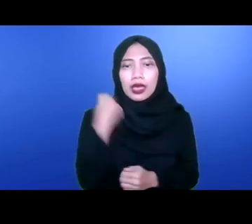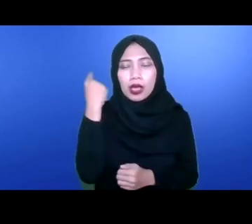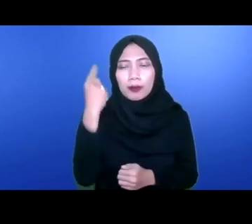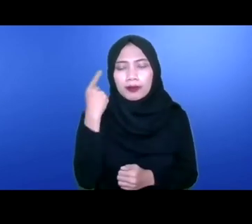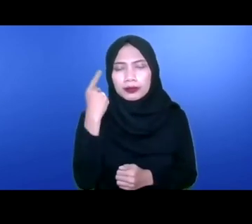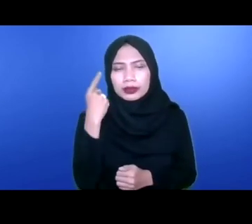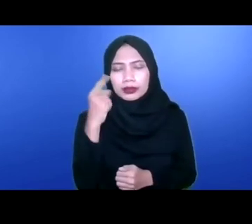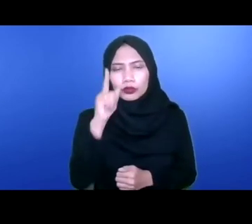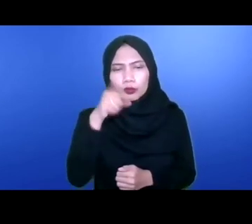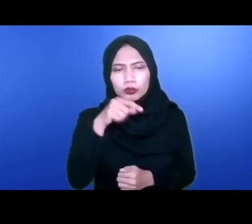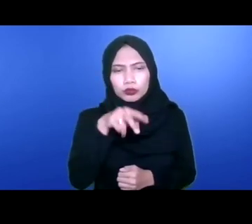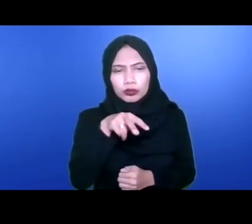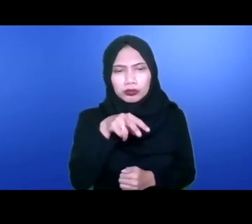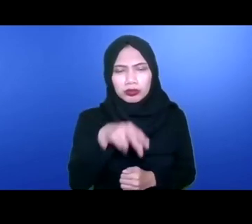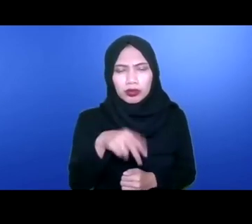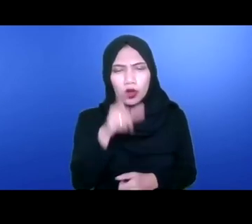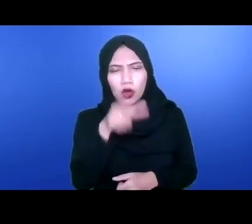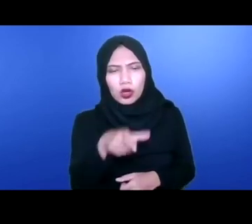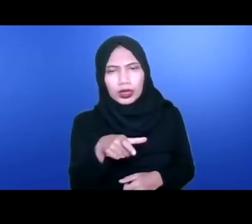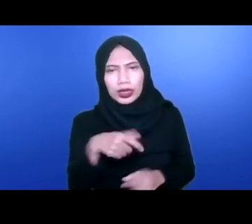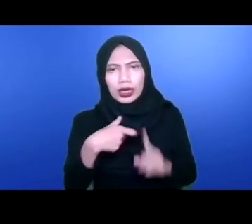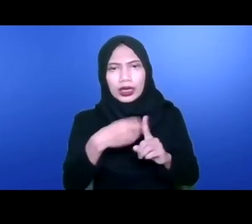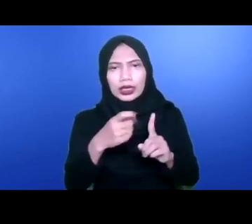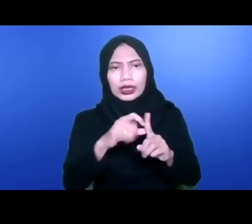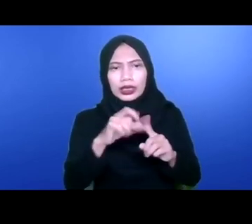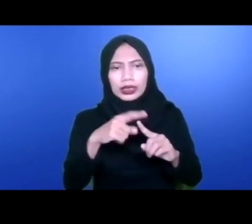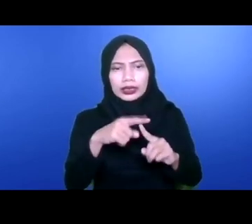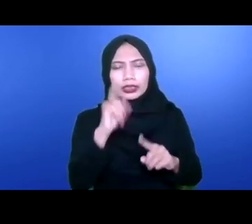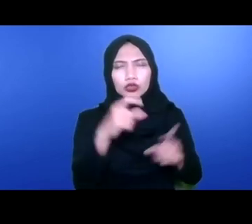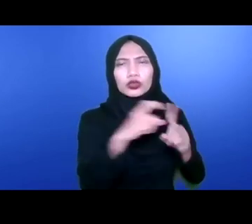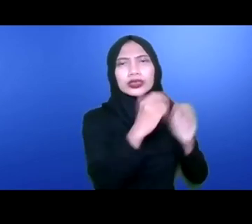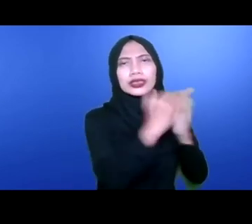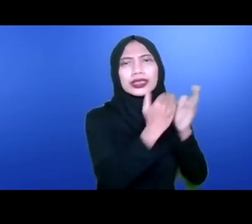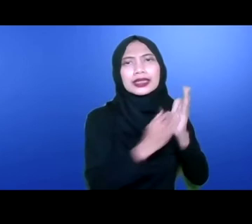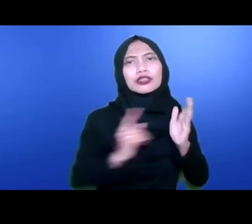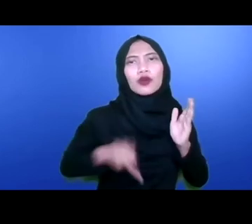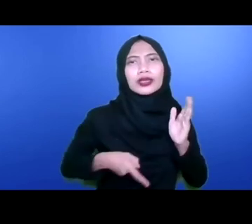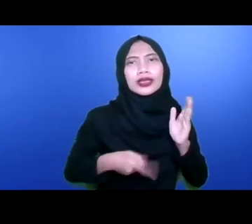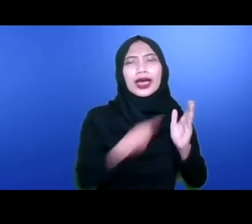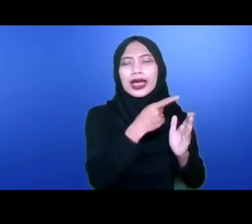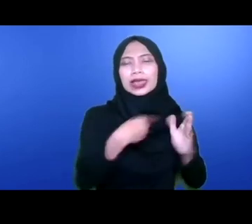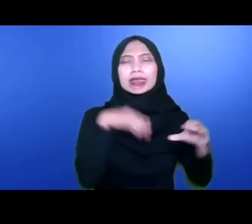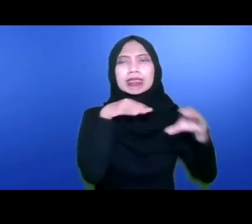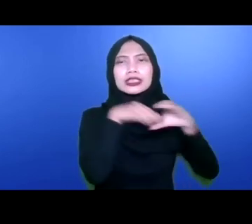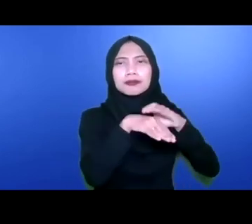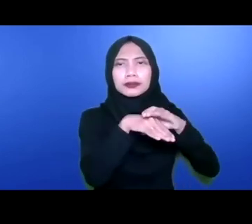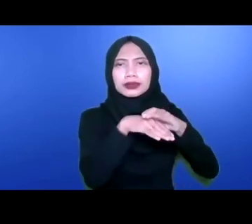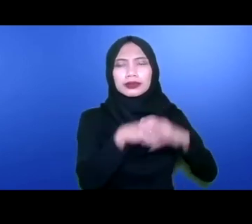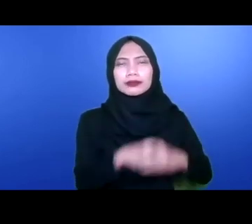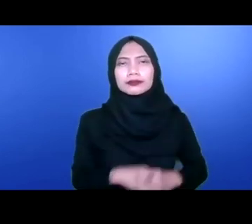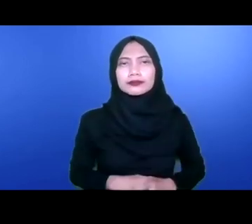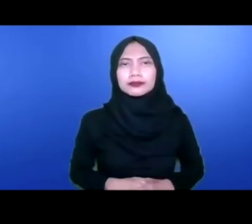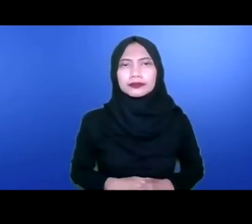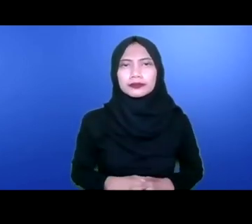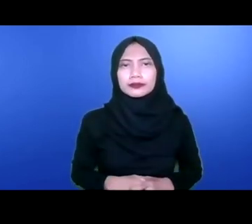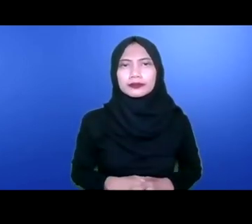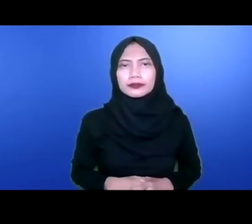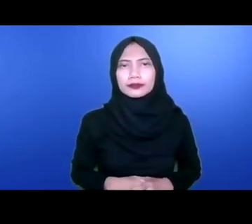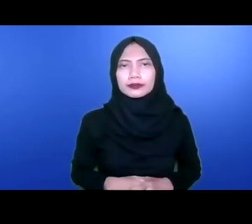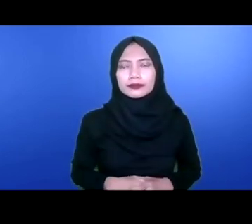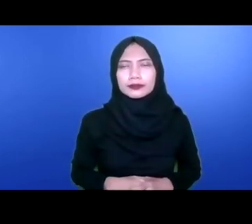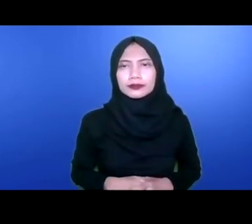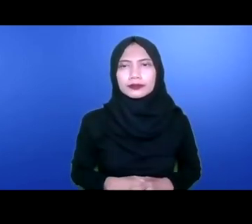kredit, datanya sudah ada, bank-bank sudah ada, merchant-nya tuh sudah ada loh marketnya. Ini yang kita